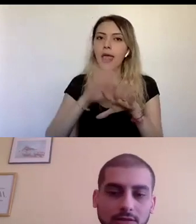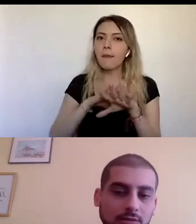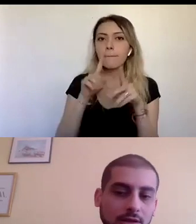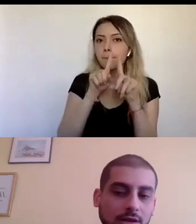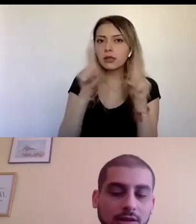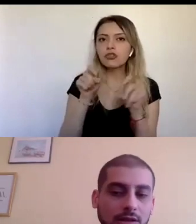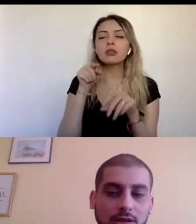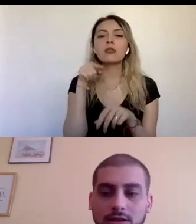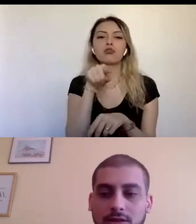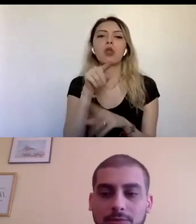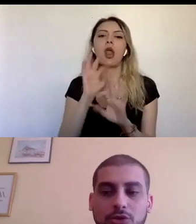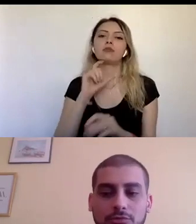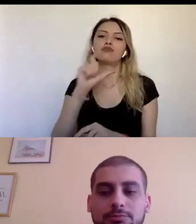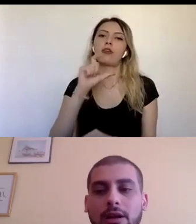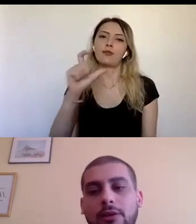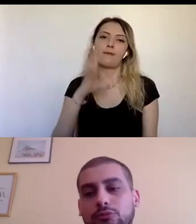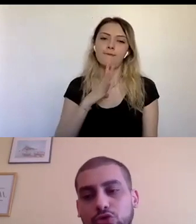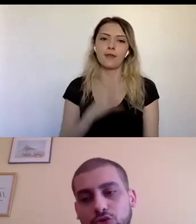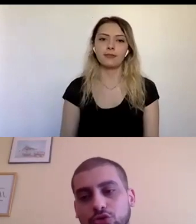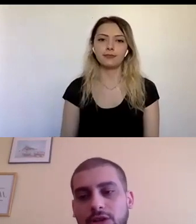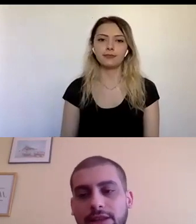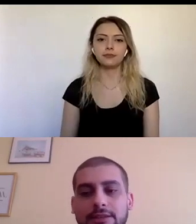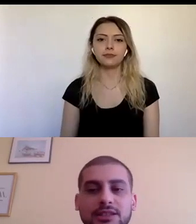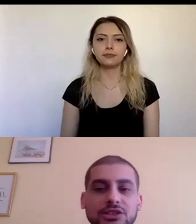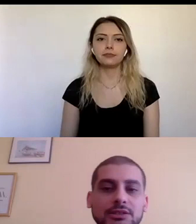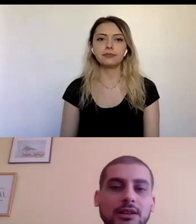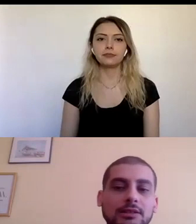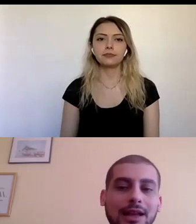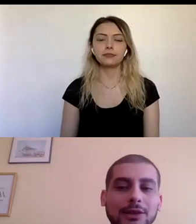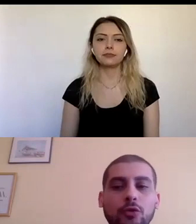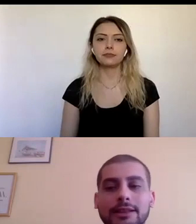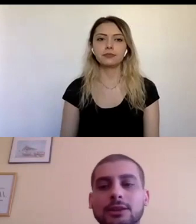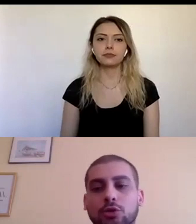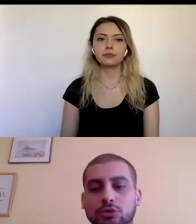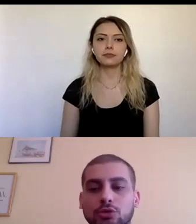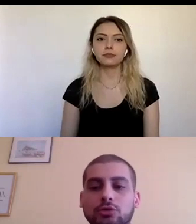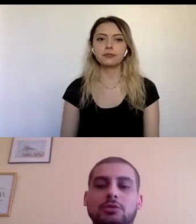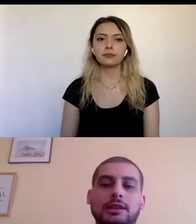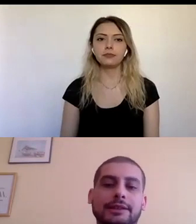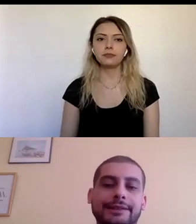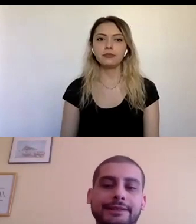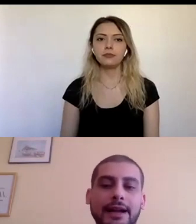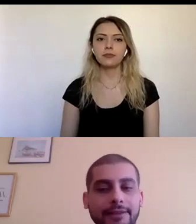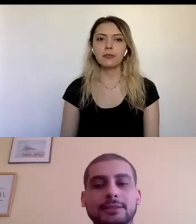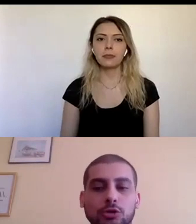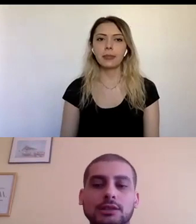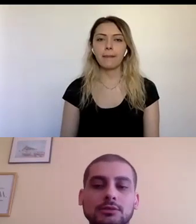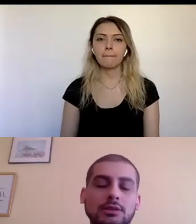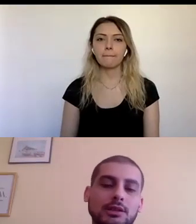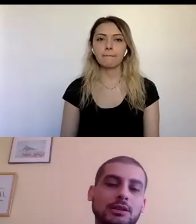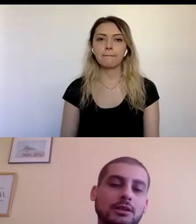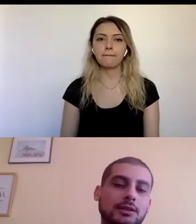Burada birçok şu söylenenlerin dışında daha güvenli olduğu garanti